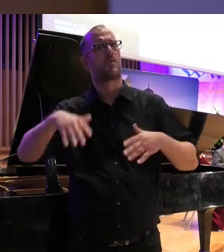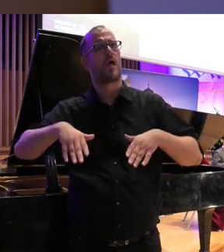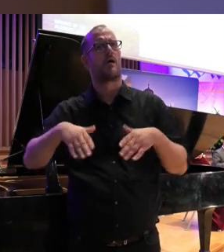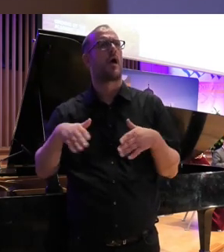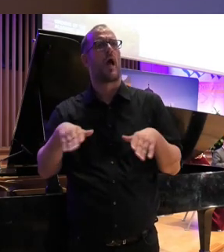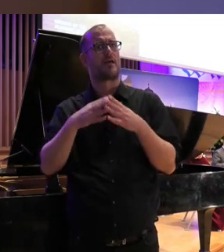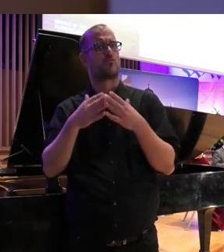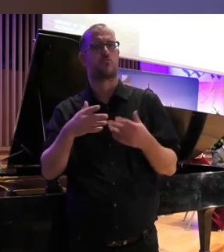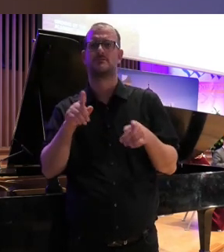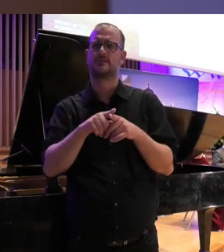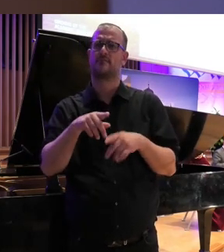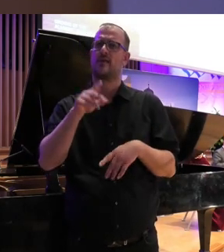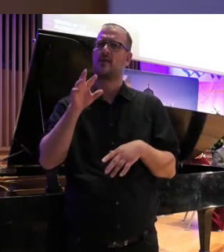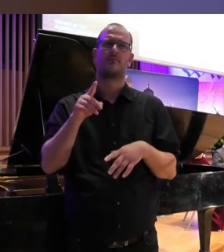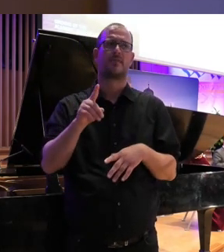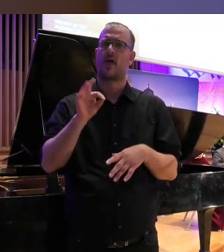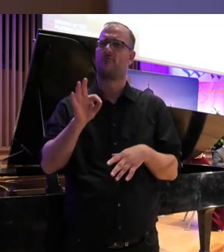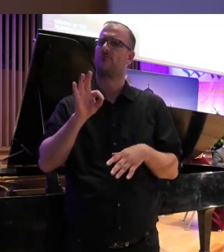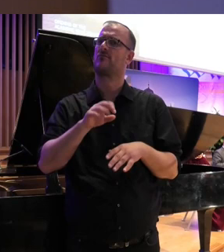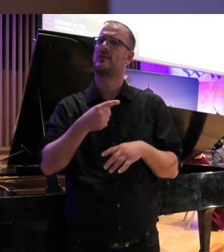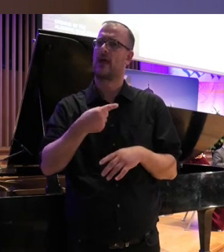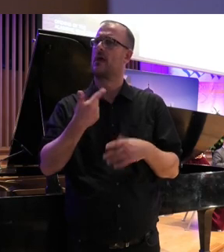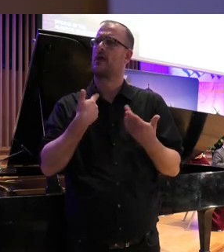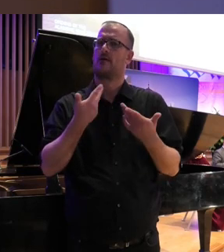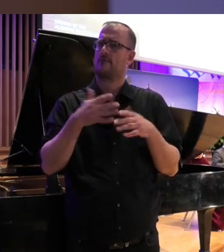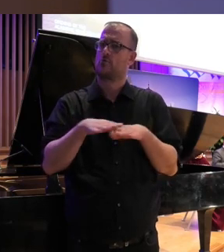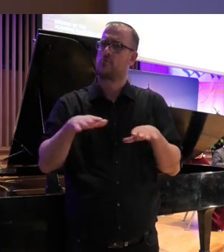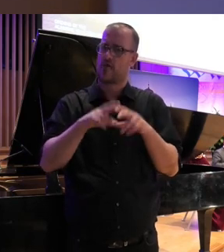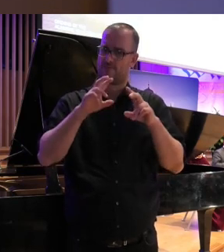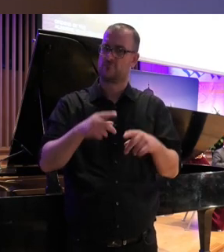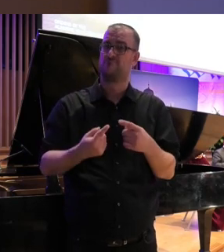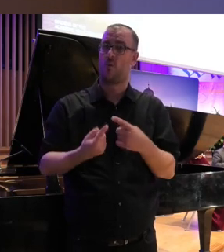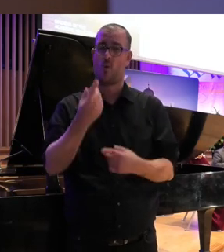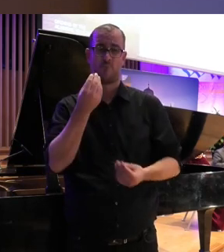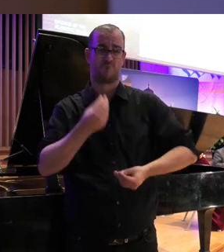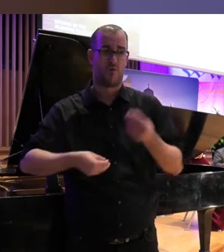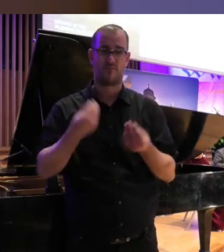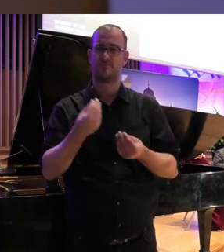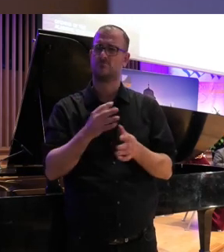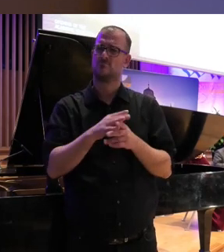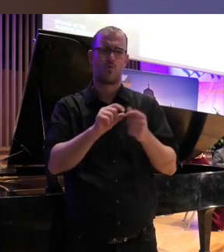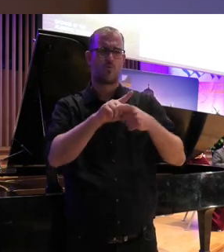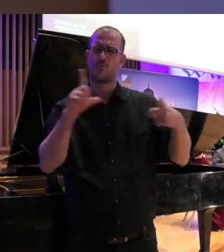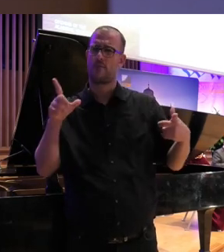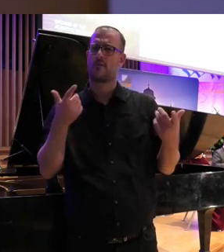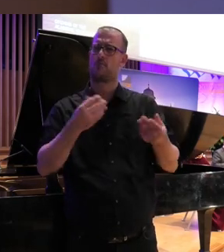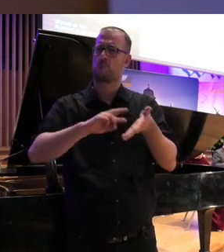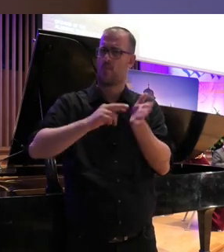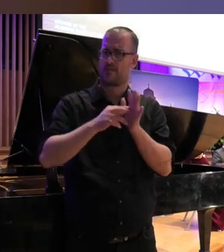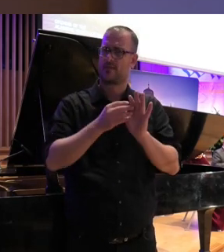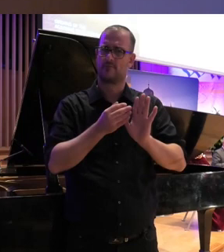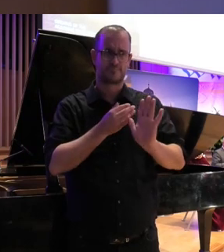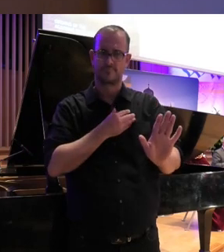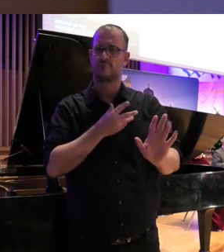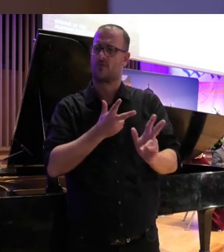DFG für die Grundlagenforschung, für das Innovationsgeschehen mit hoher Professionalität und unabhängig von politischen Rahmenbedingungen